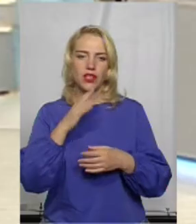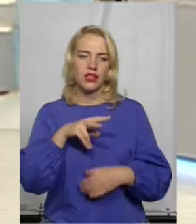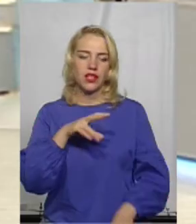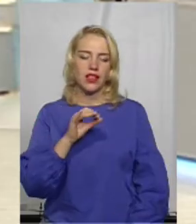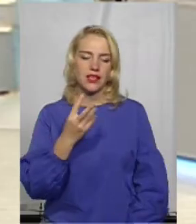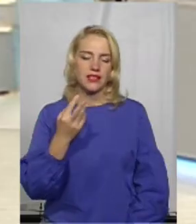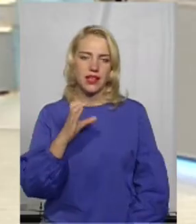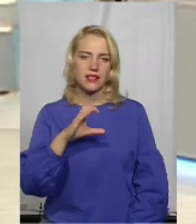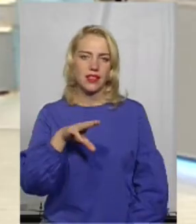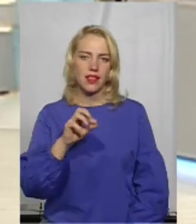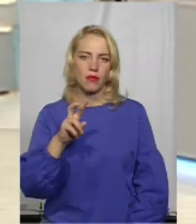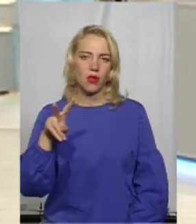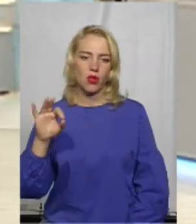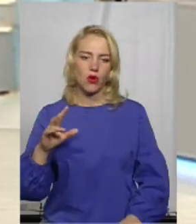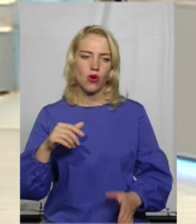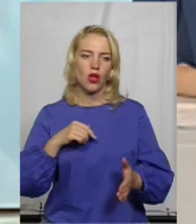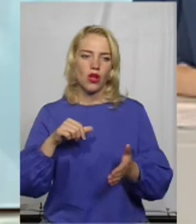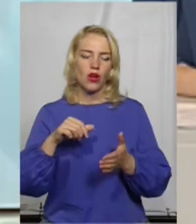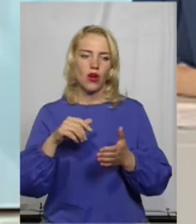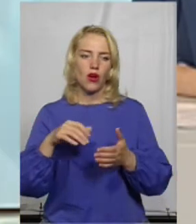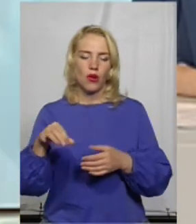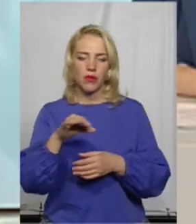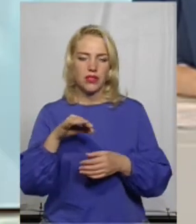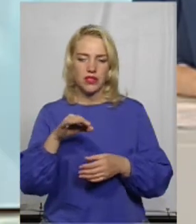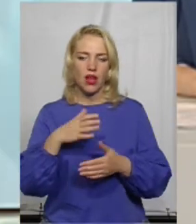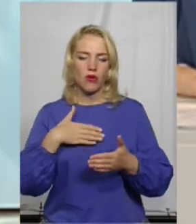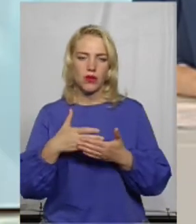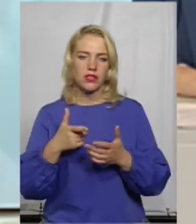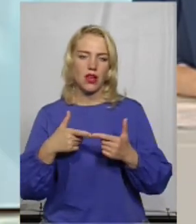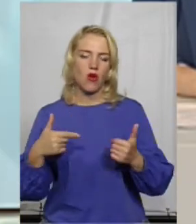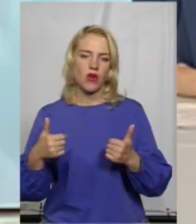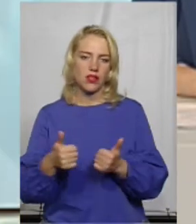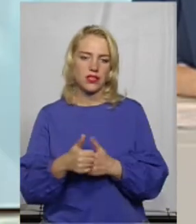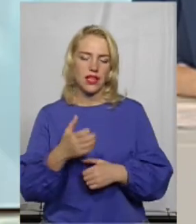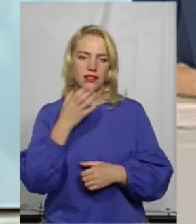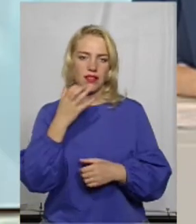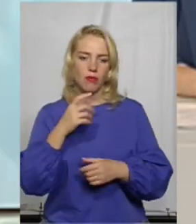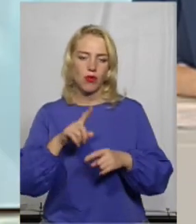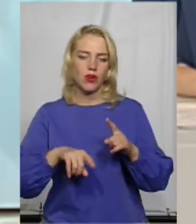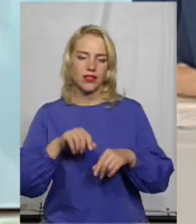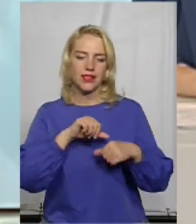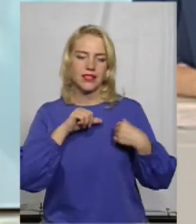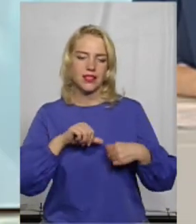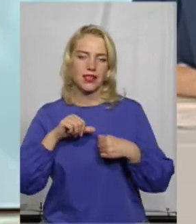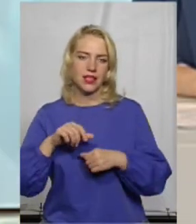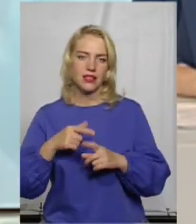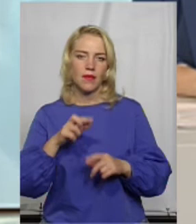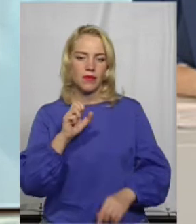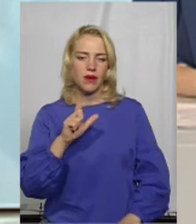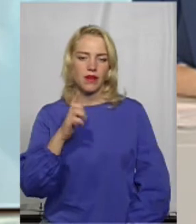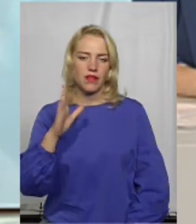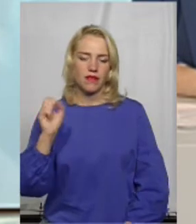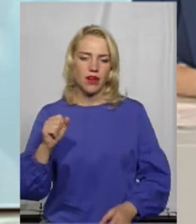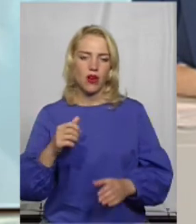Лесією Стебло, головою обласної громадської організації «Тепло рідних сердець», та Тетяною Баєвою, головою правління